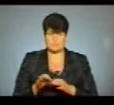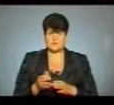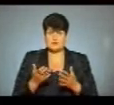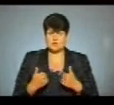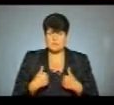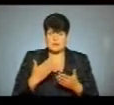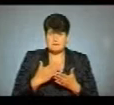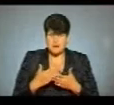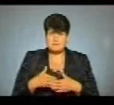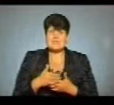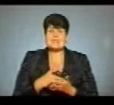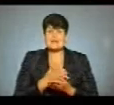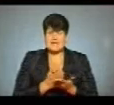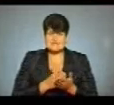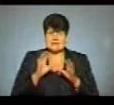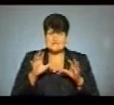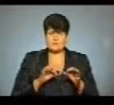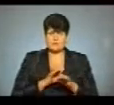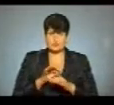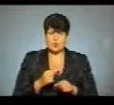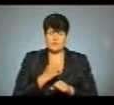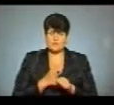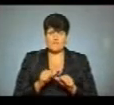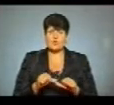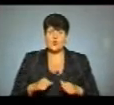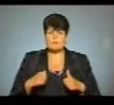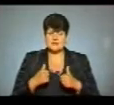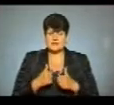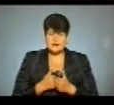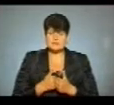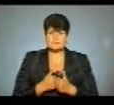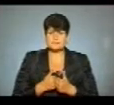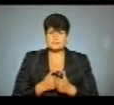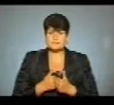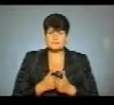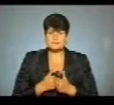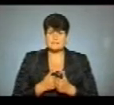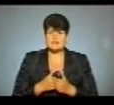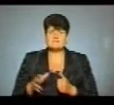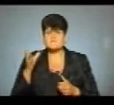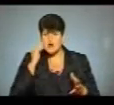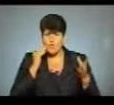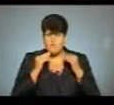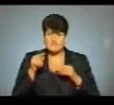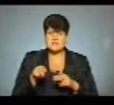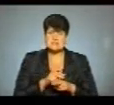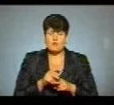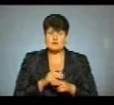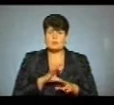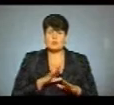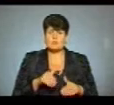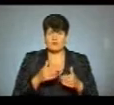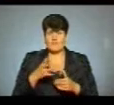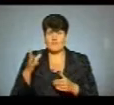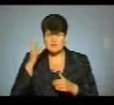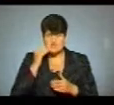маємо якісний законопроект, який опрацював в комітет опрацював і врахував ті всі зауваження, які були подані, я